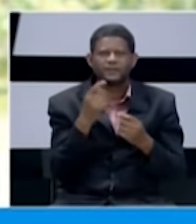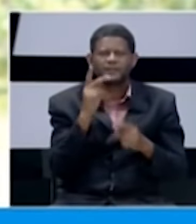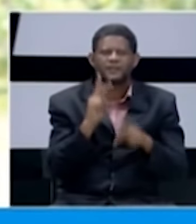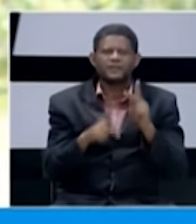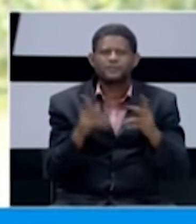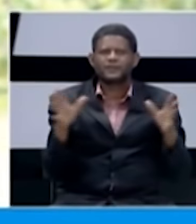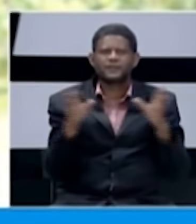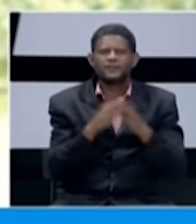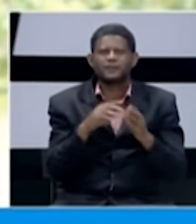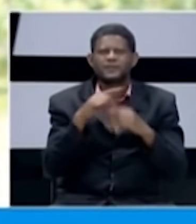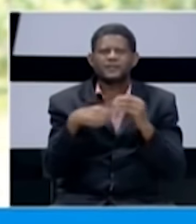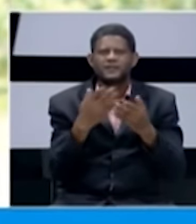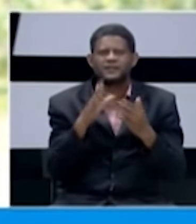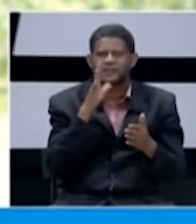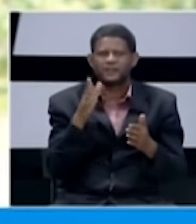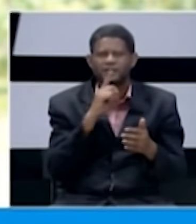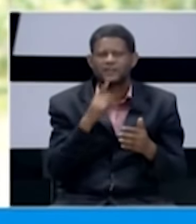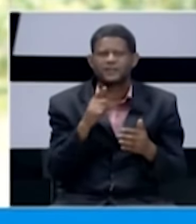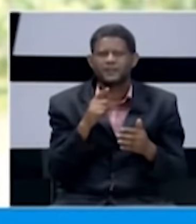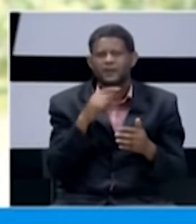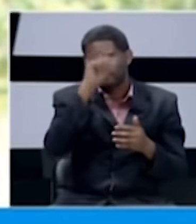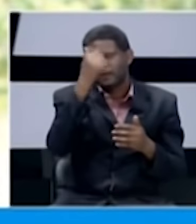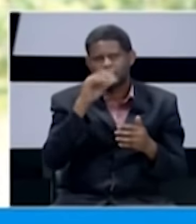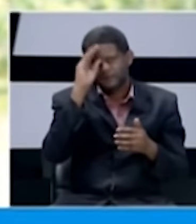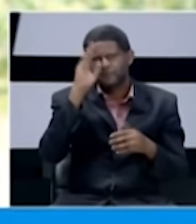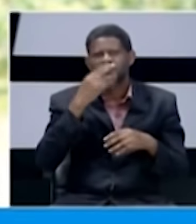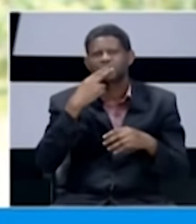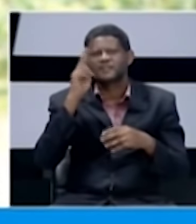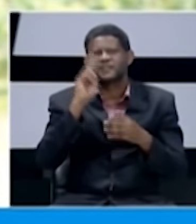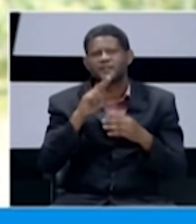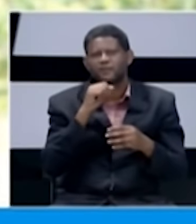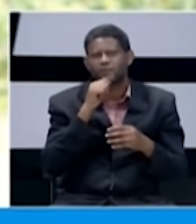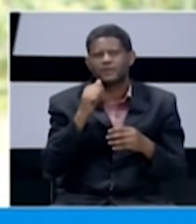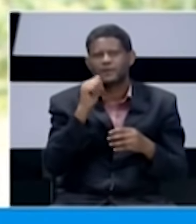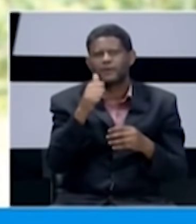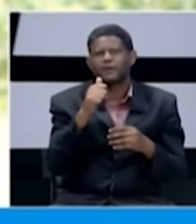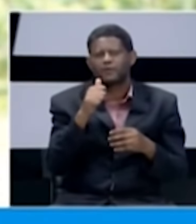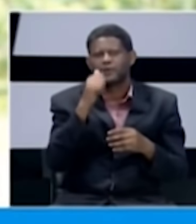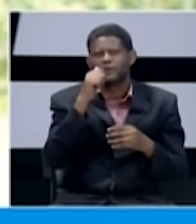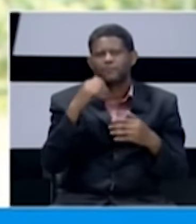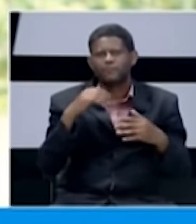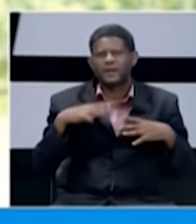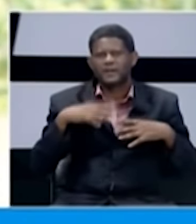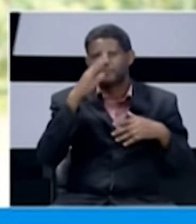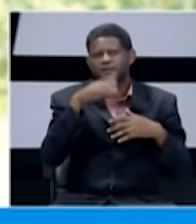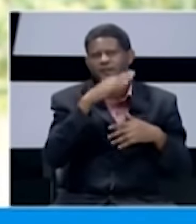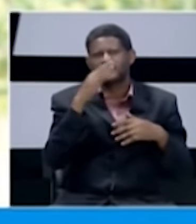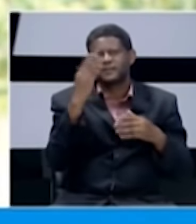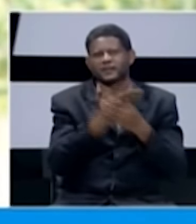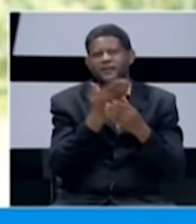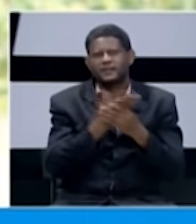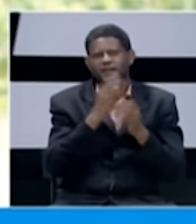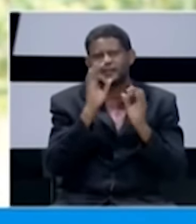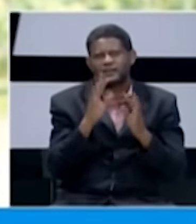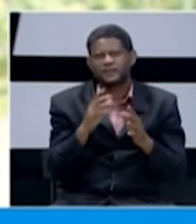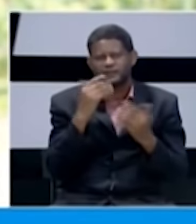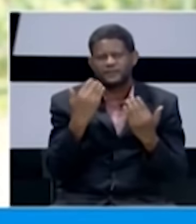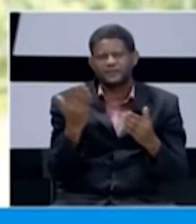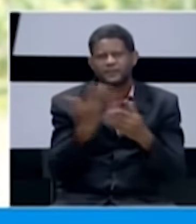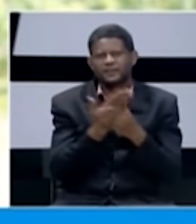ما نمسو دماء لإزنا نقري لي لبعال مسكال وجمعة فقد اكل لي اللي خلخل اكل لي هذا اللي خلخلنا نيت حمامي